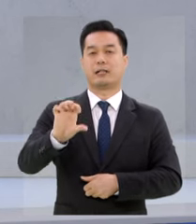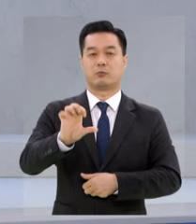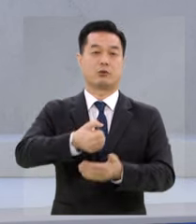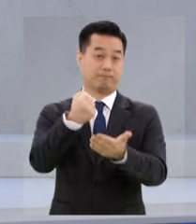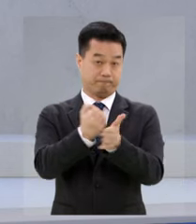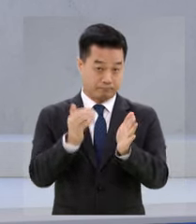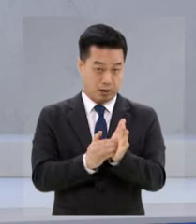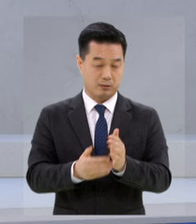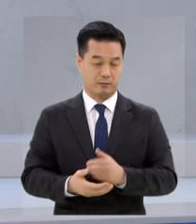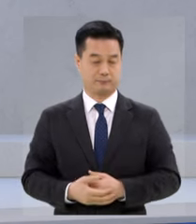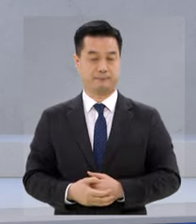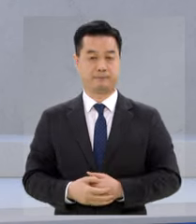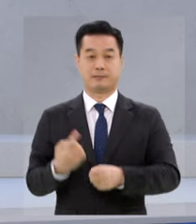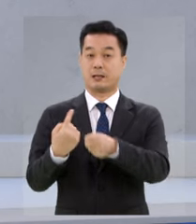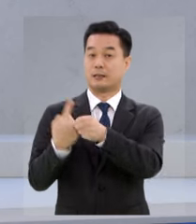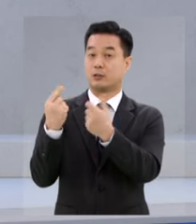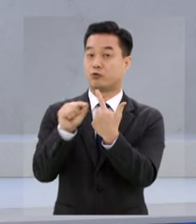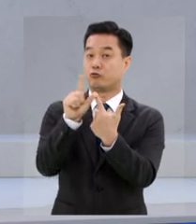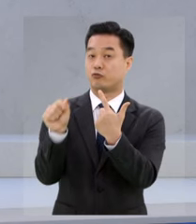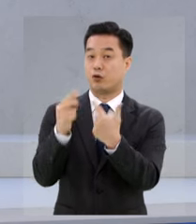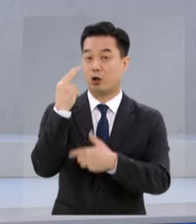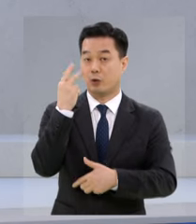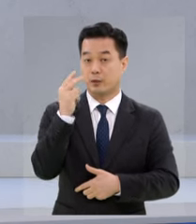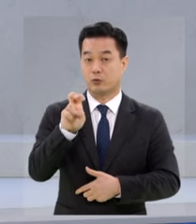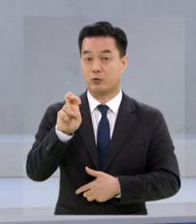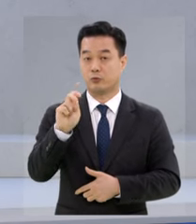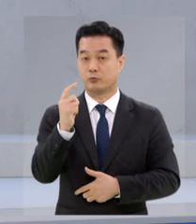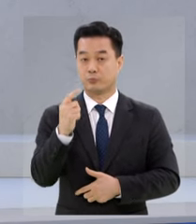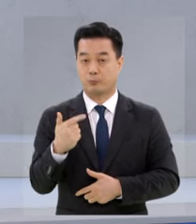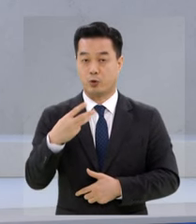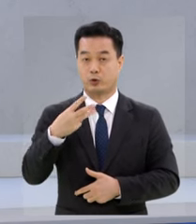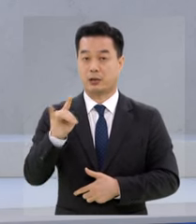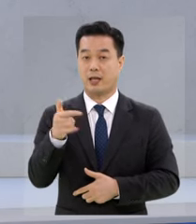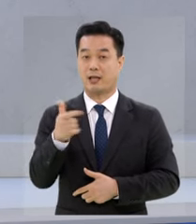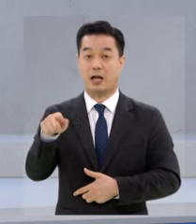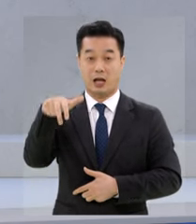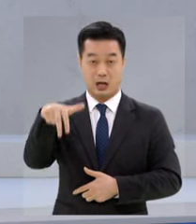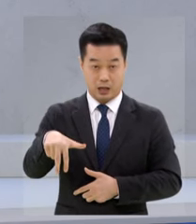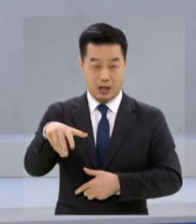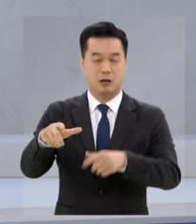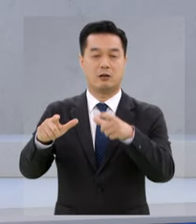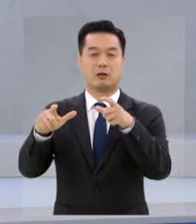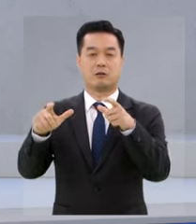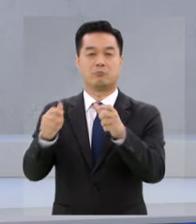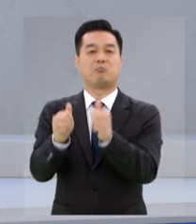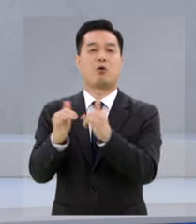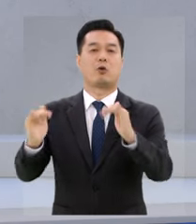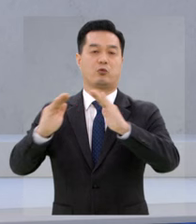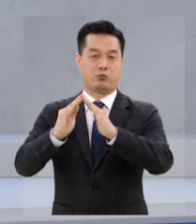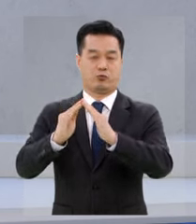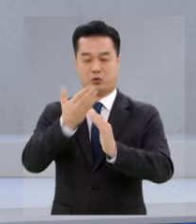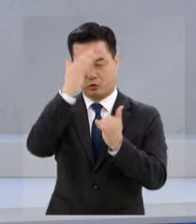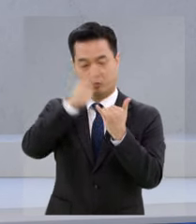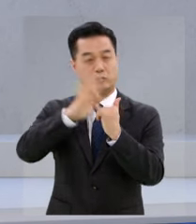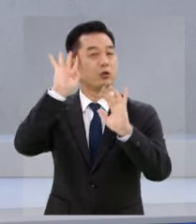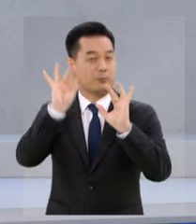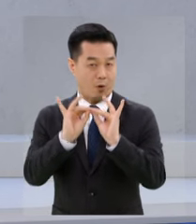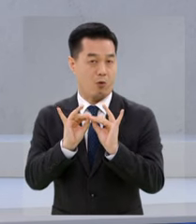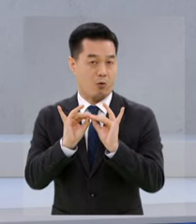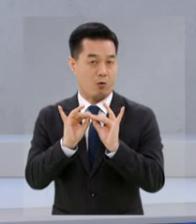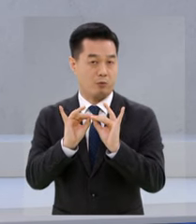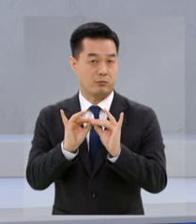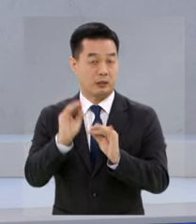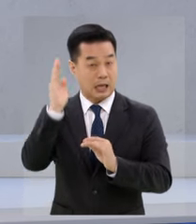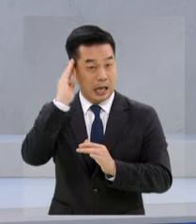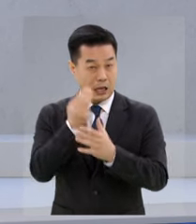앞당겼습니다 작년 6월 미국 몬테나 주 법원도 청소년들의 편에 섰습니다 화성연료 개발